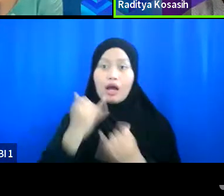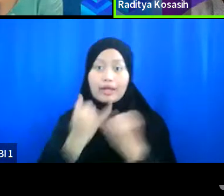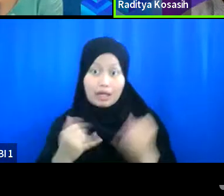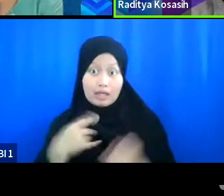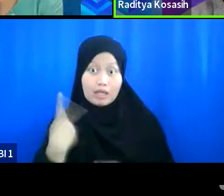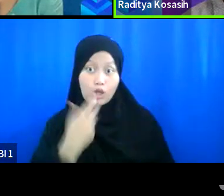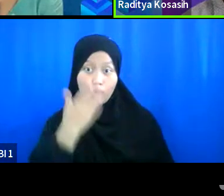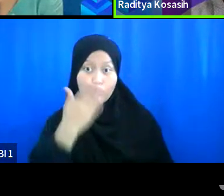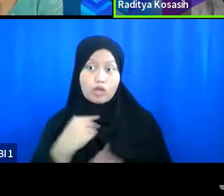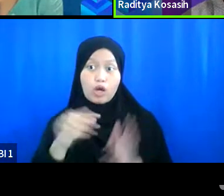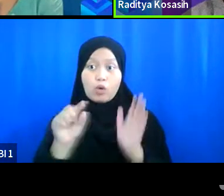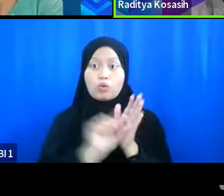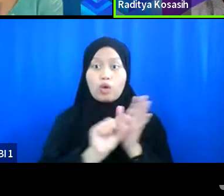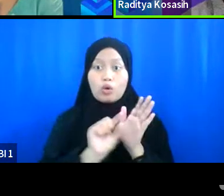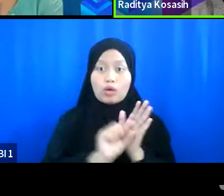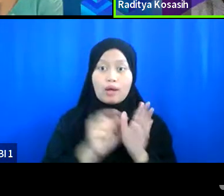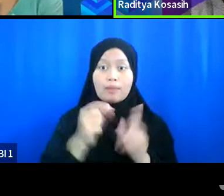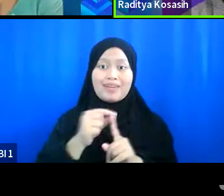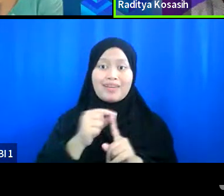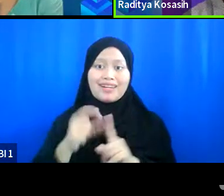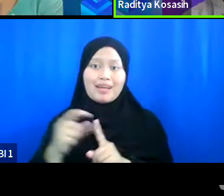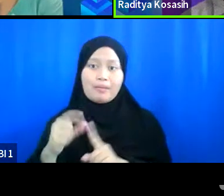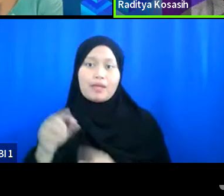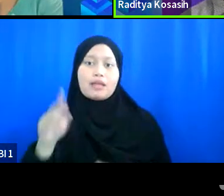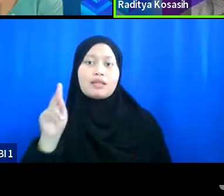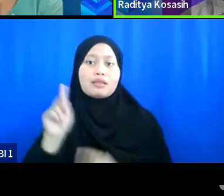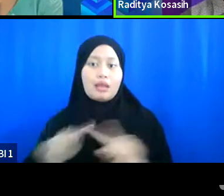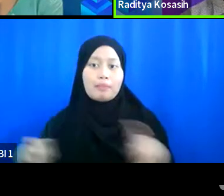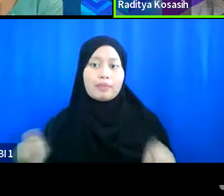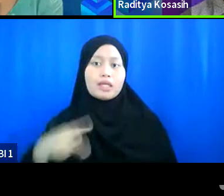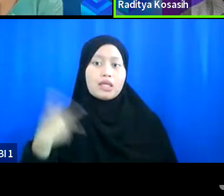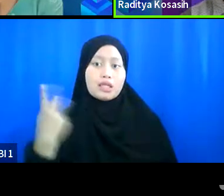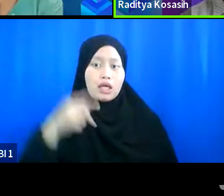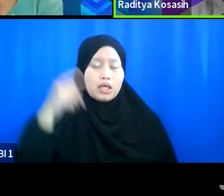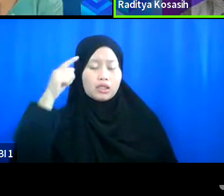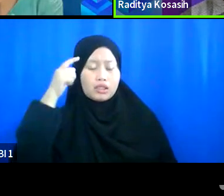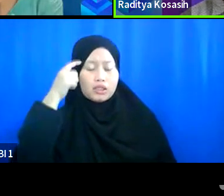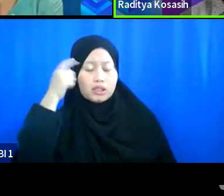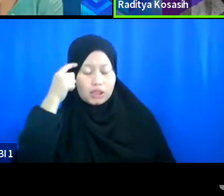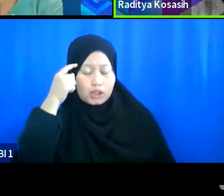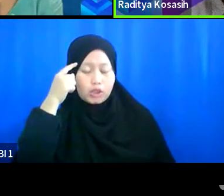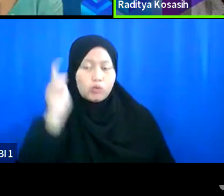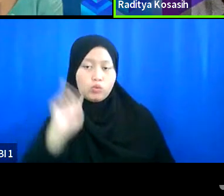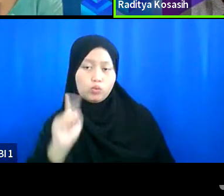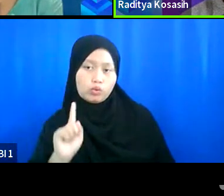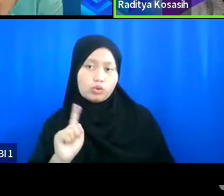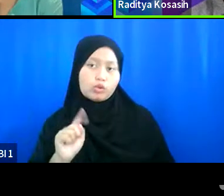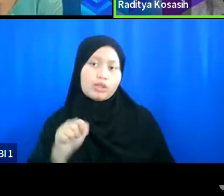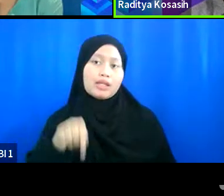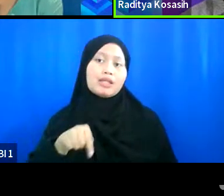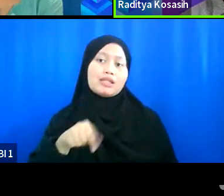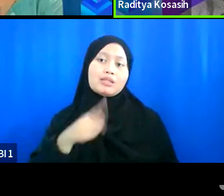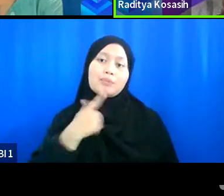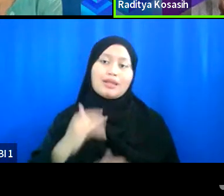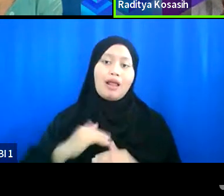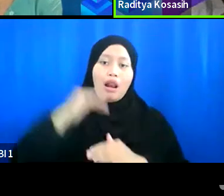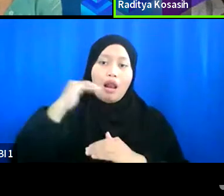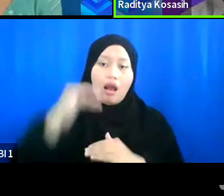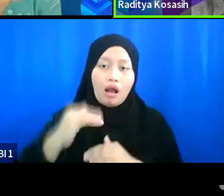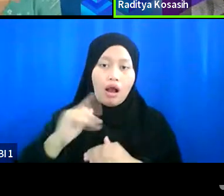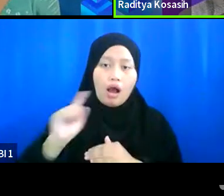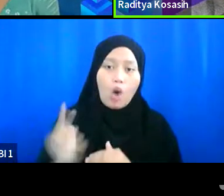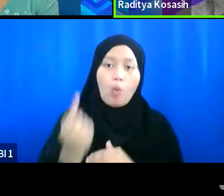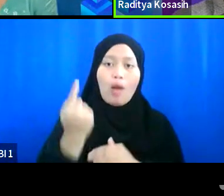undang-undang PDP tapi kita sama-sama mesti ingat bahwa Ini hanya salah satu Mal stunt kedepannya